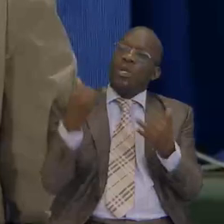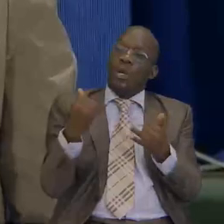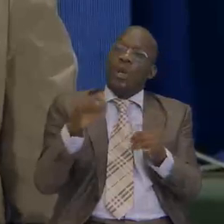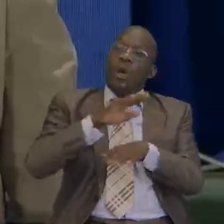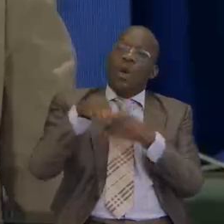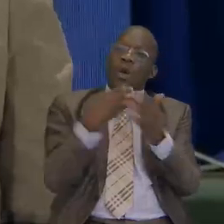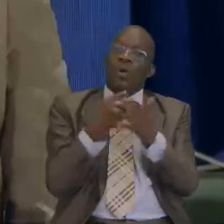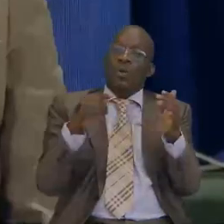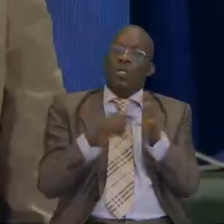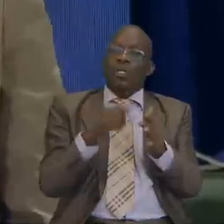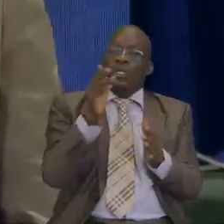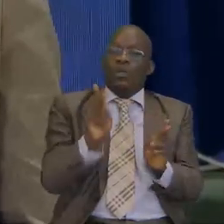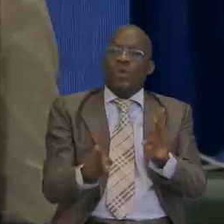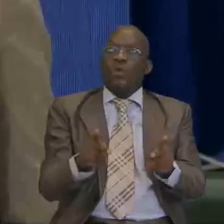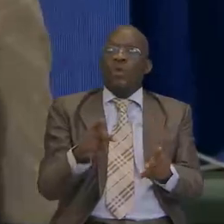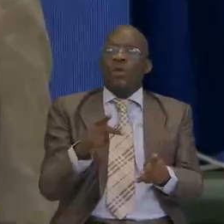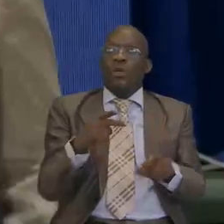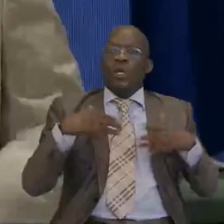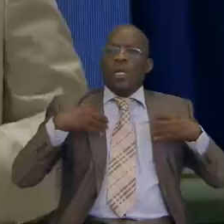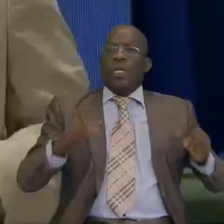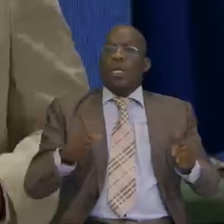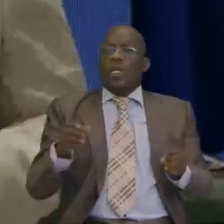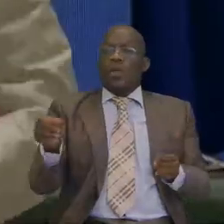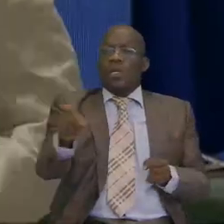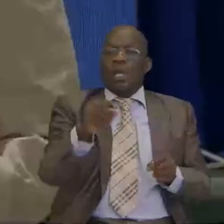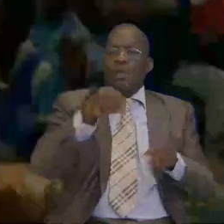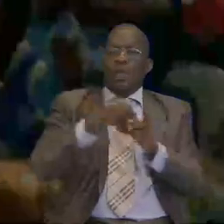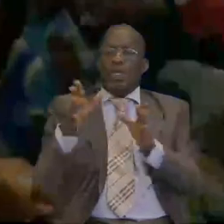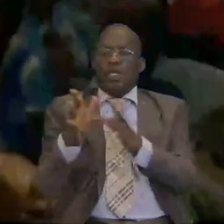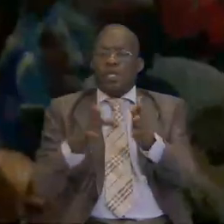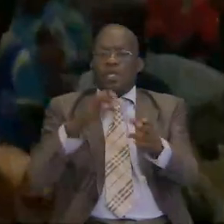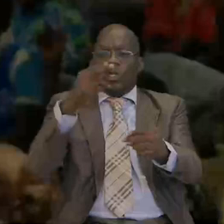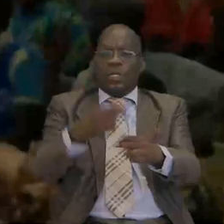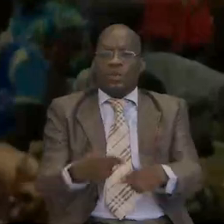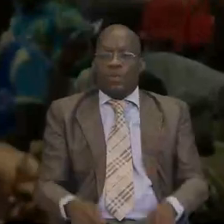tous ces gens-là guérissent au nom de Jésus.